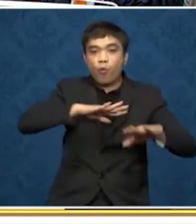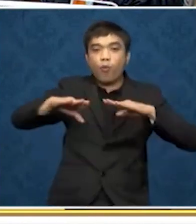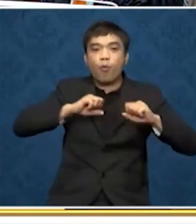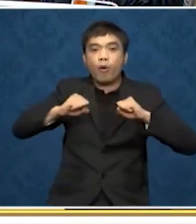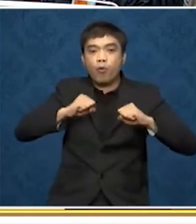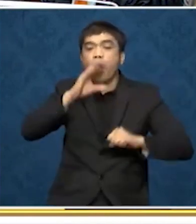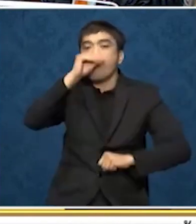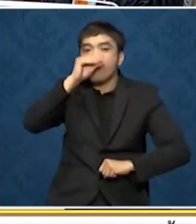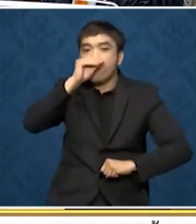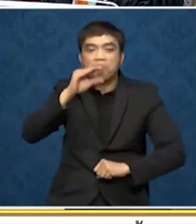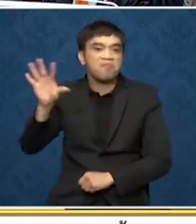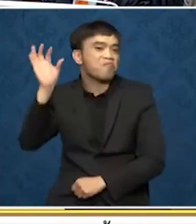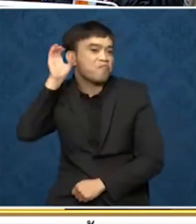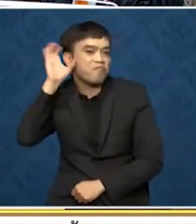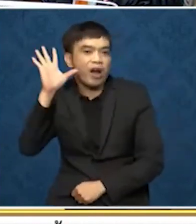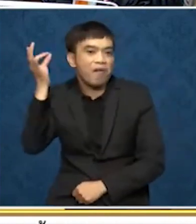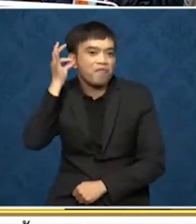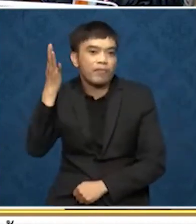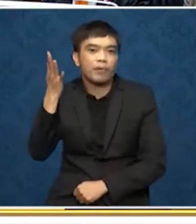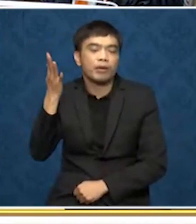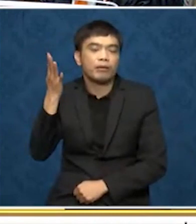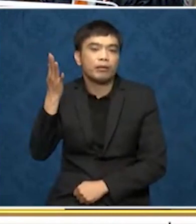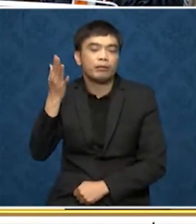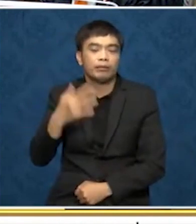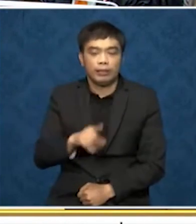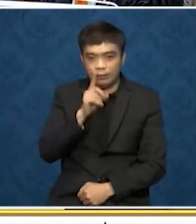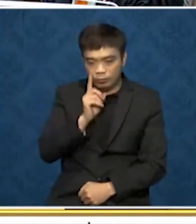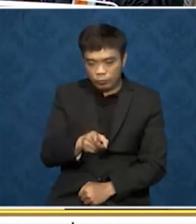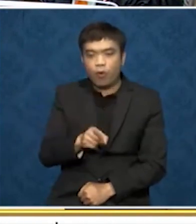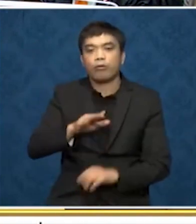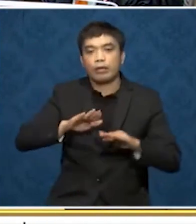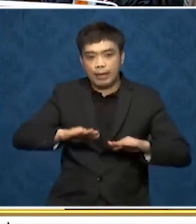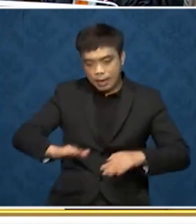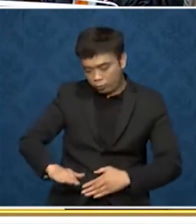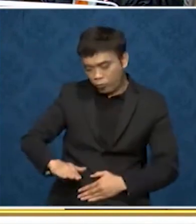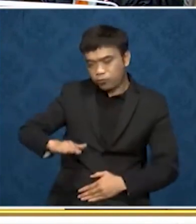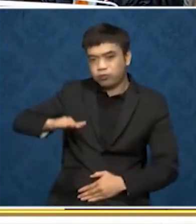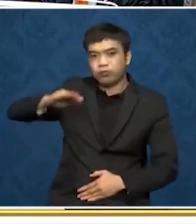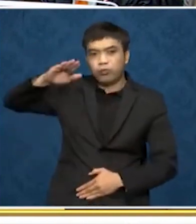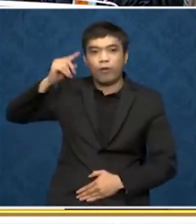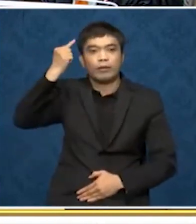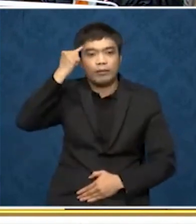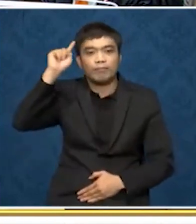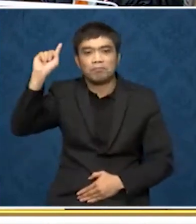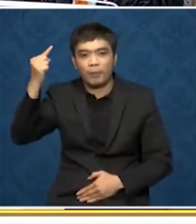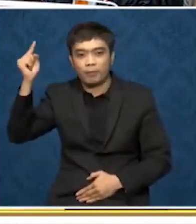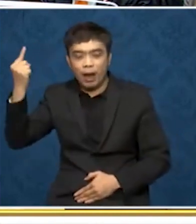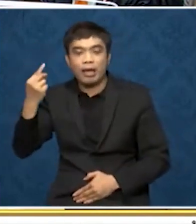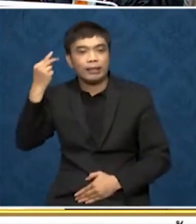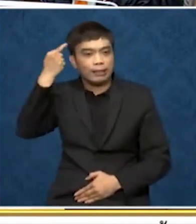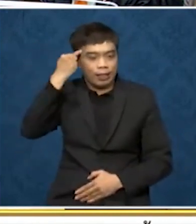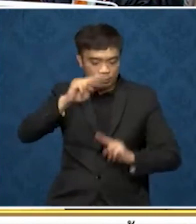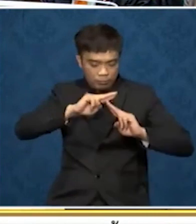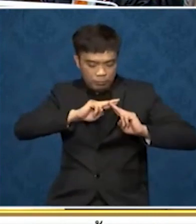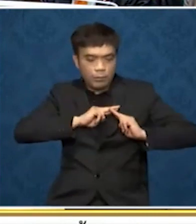ศึกษานะคะที่ควรจะหล่อหล้อมให้เด็กเติบโตขึ้นมามีความคิดสร้างสรรค์มีความคิดเป็นของตัว